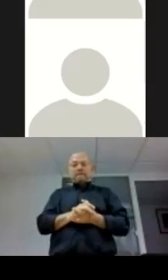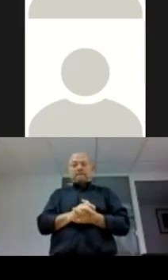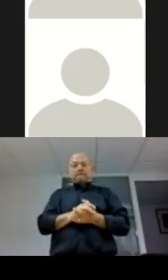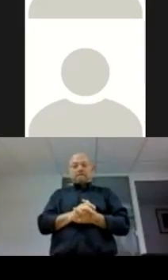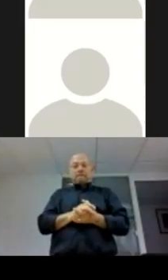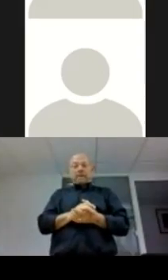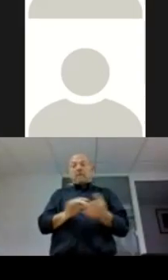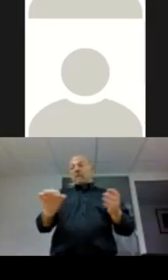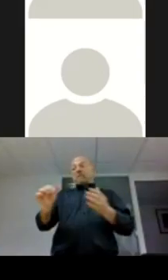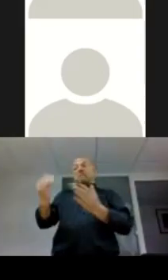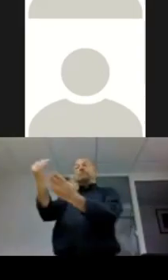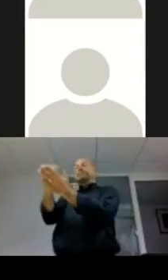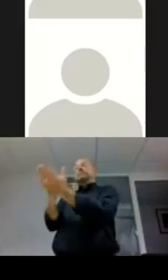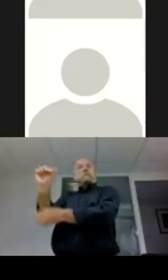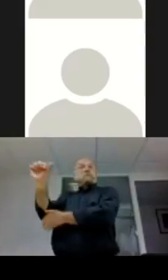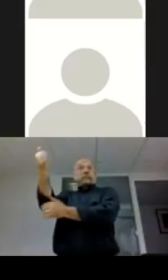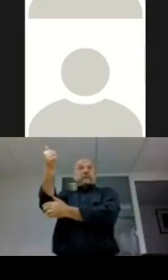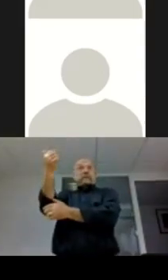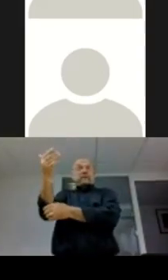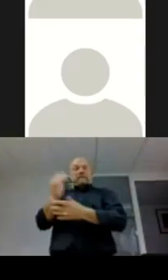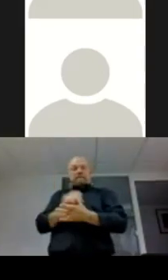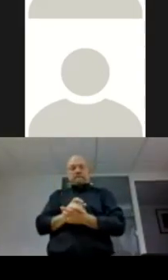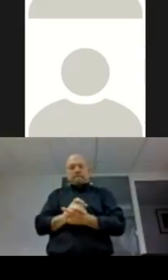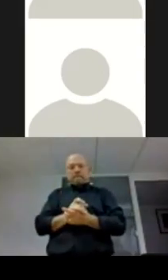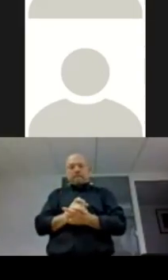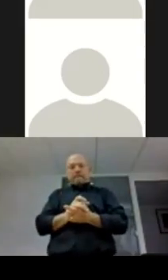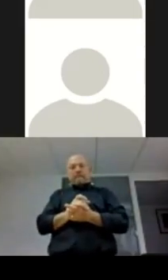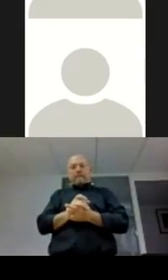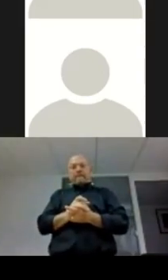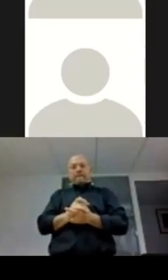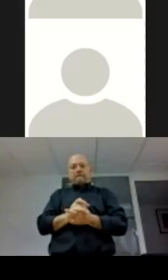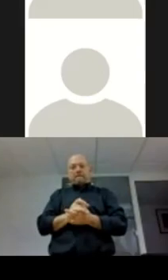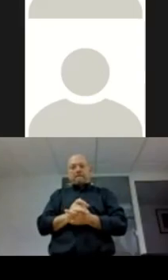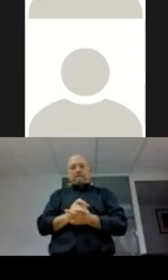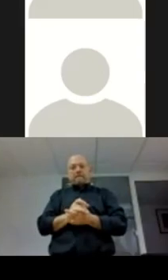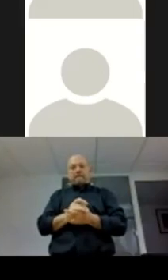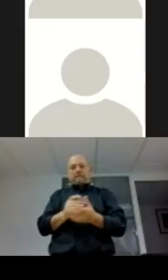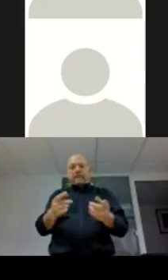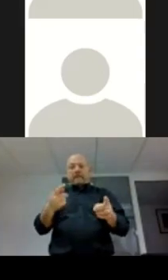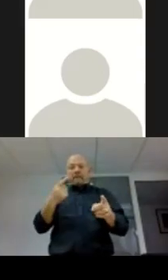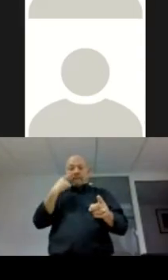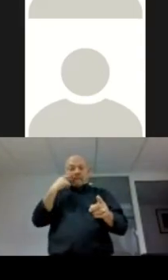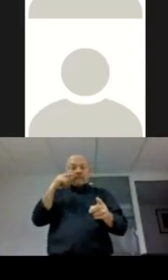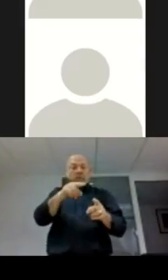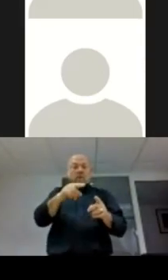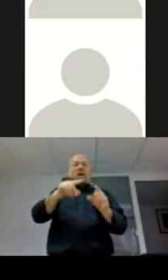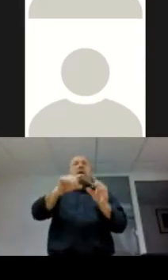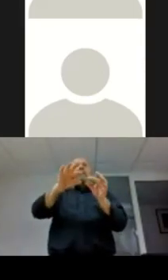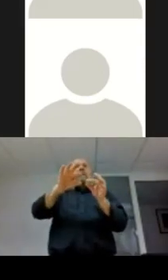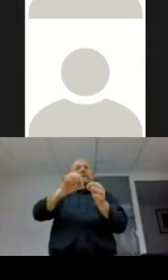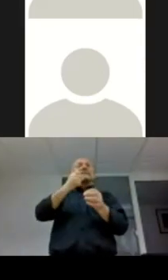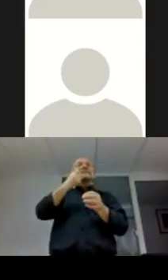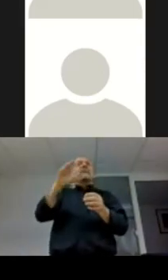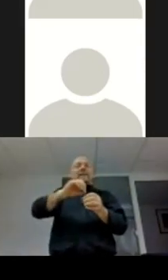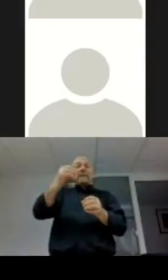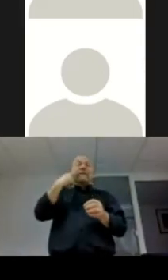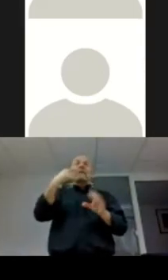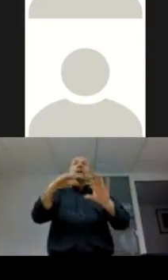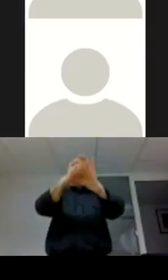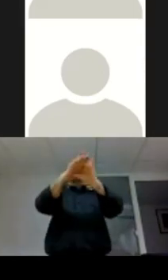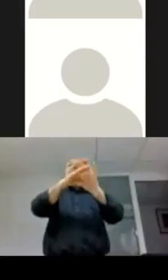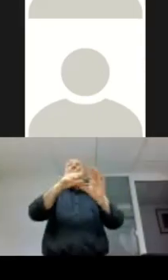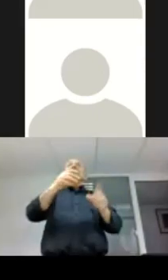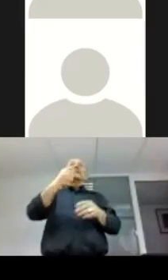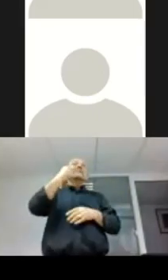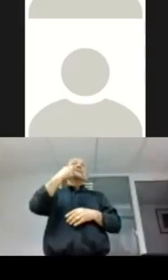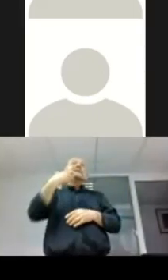respecter des critères de qualité. Le premier critère de qualité d'une chirurgie, ça va être d'aller lier à l'origine